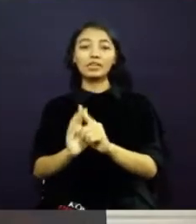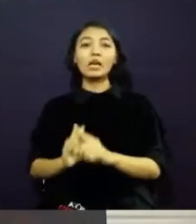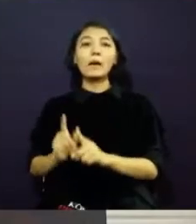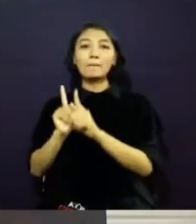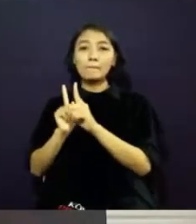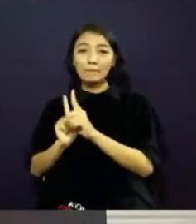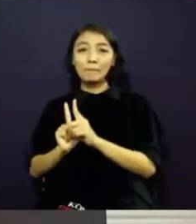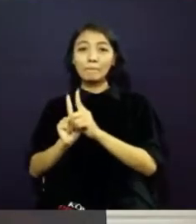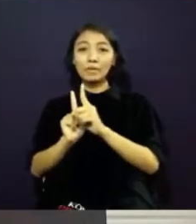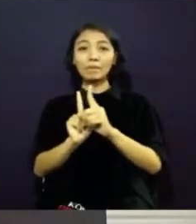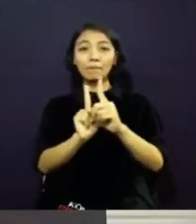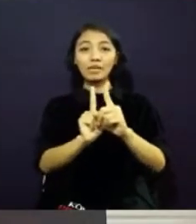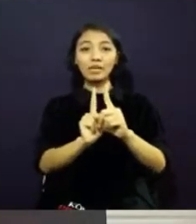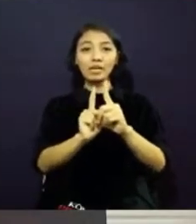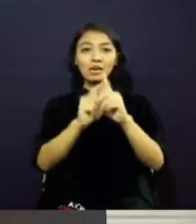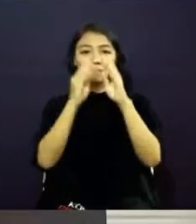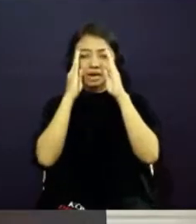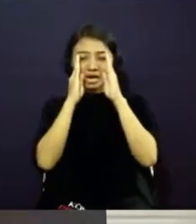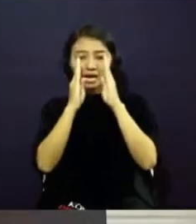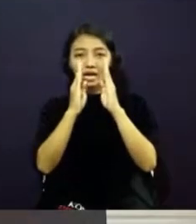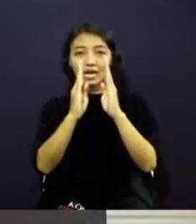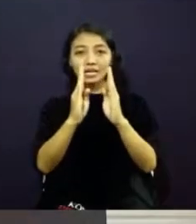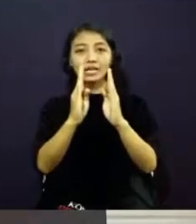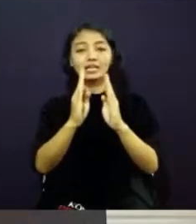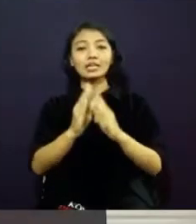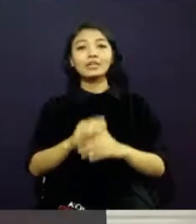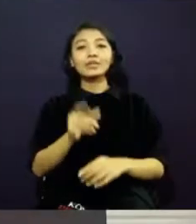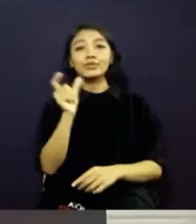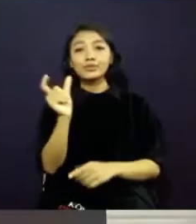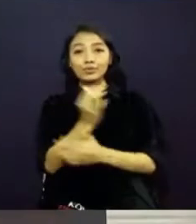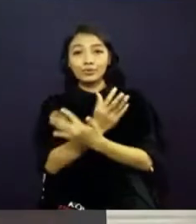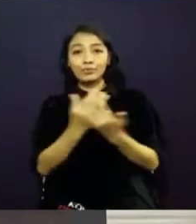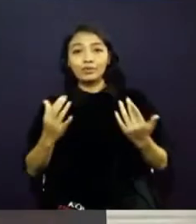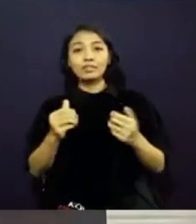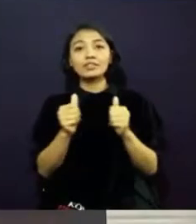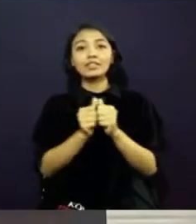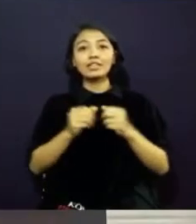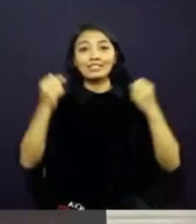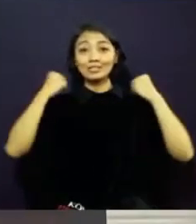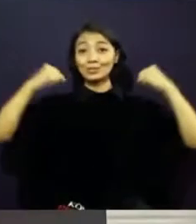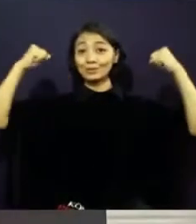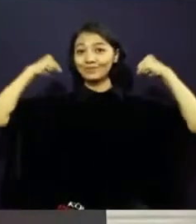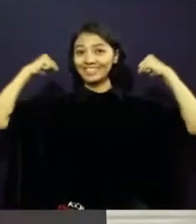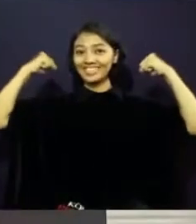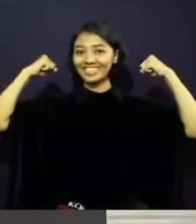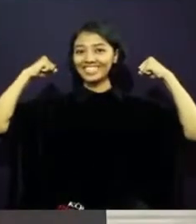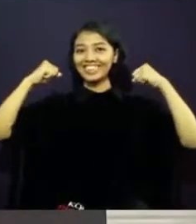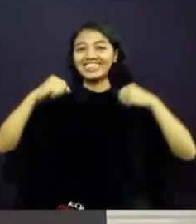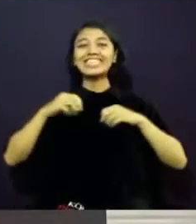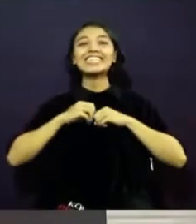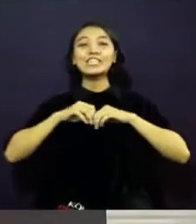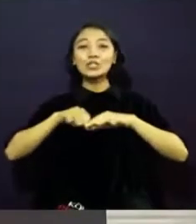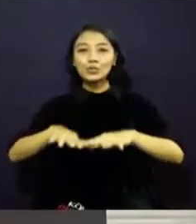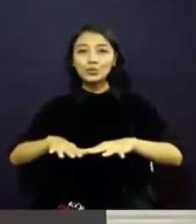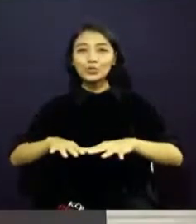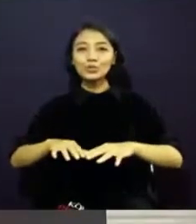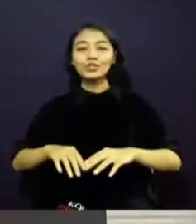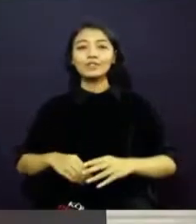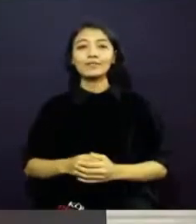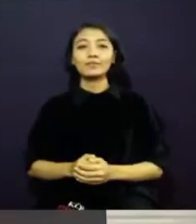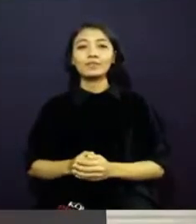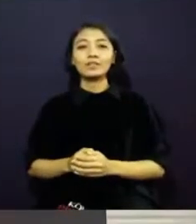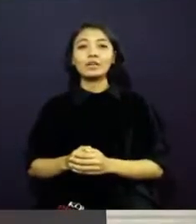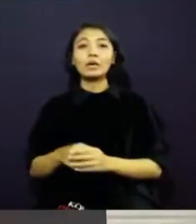dan mengarahkan umat dalam semangat Kristus memimpin dalam kerendahan hati